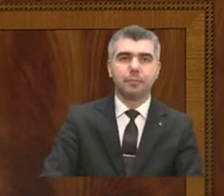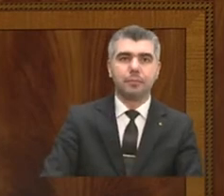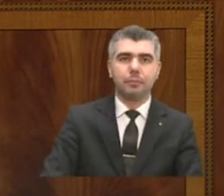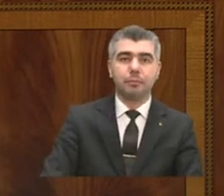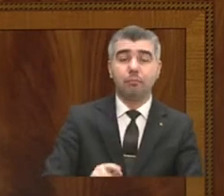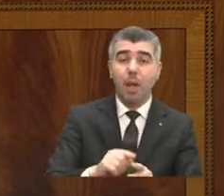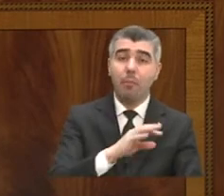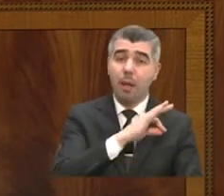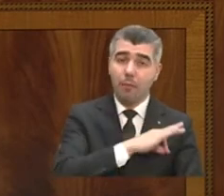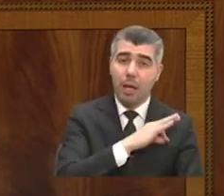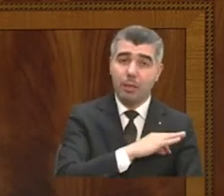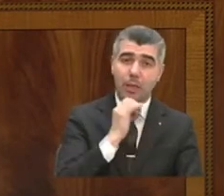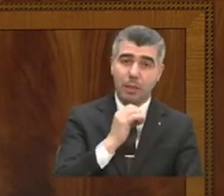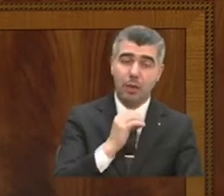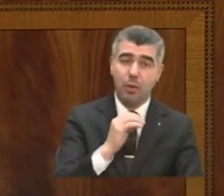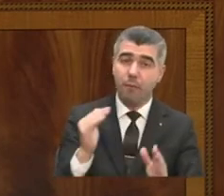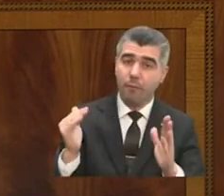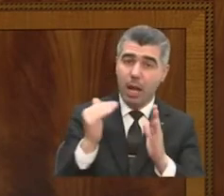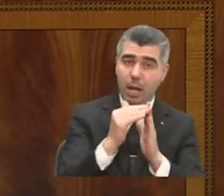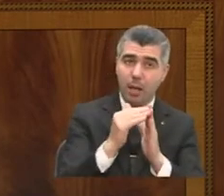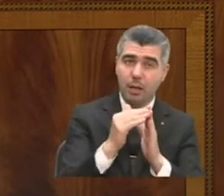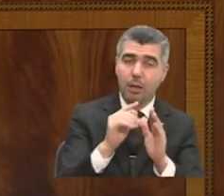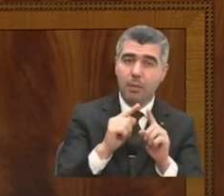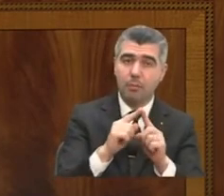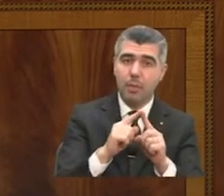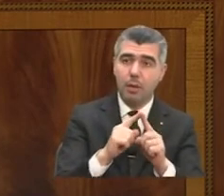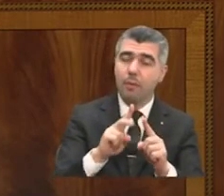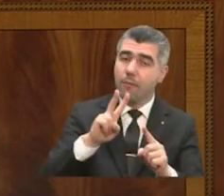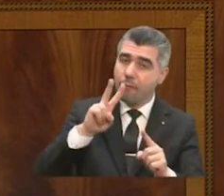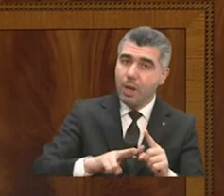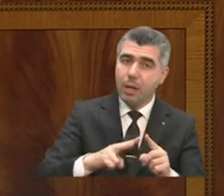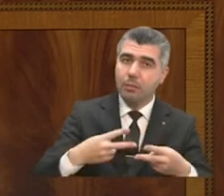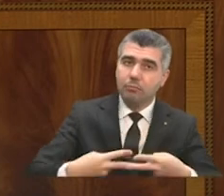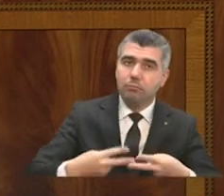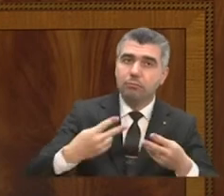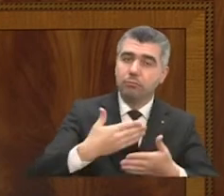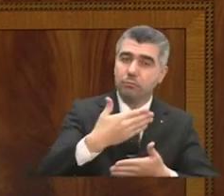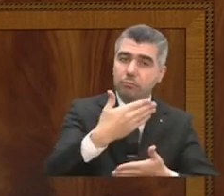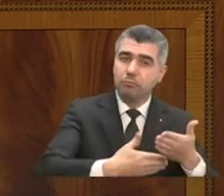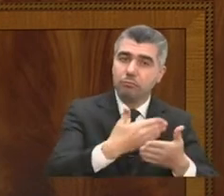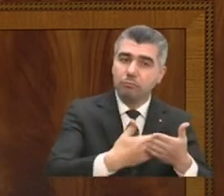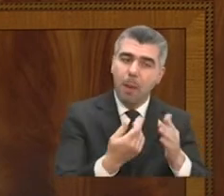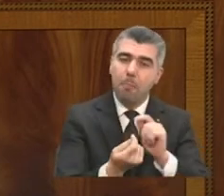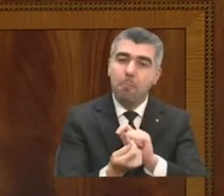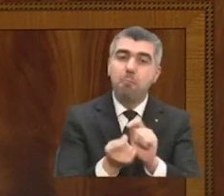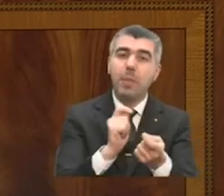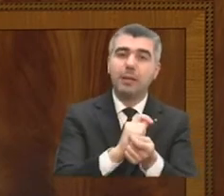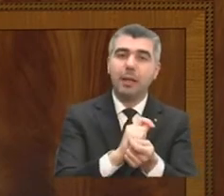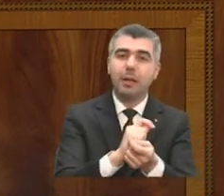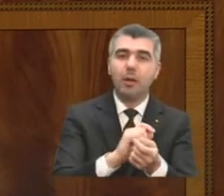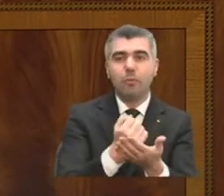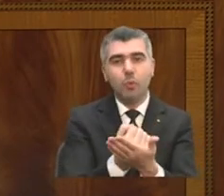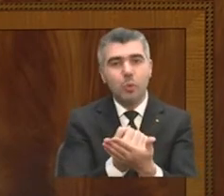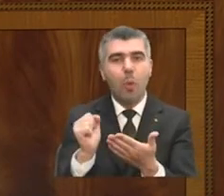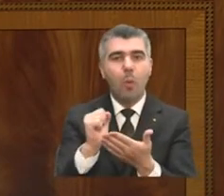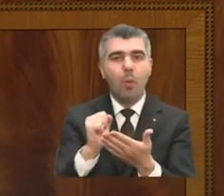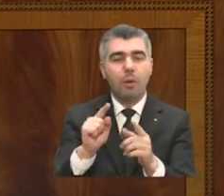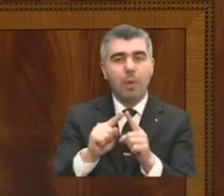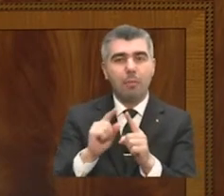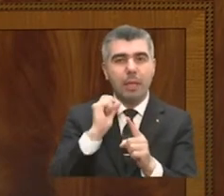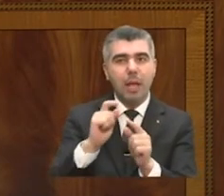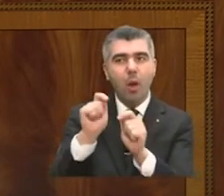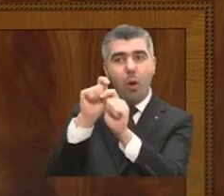des pays. Il aurait fallu d'avoir le courage, d'avoir des